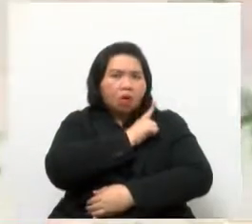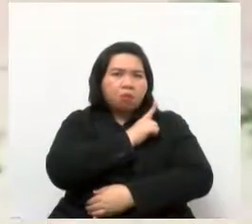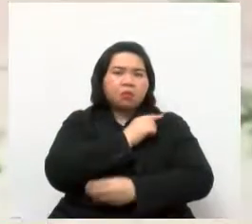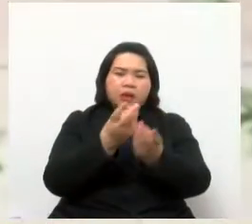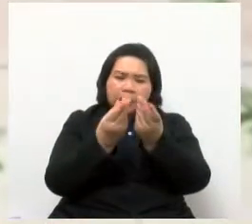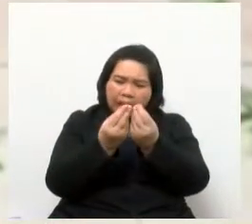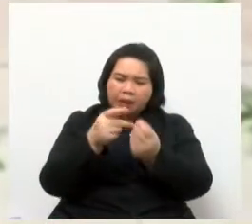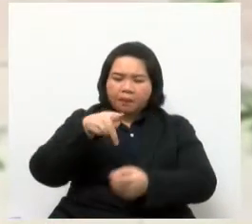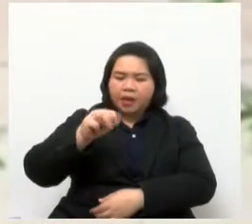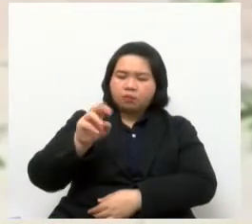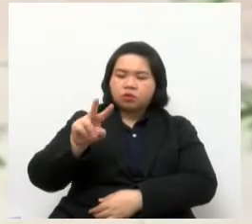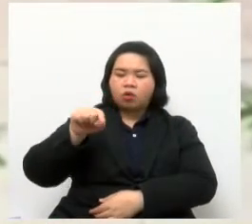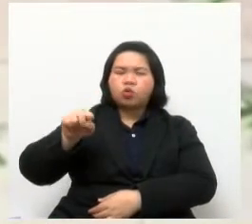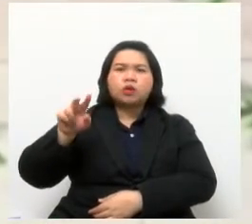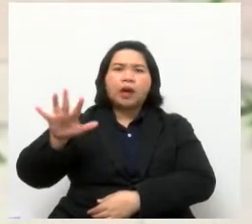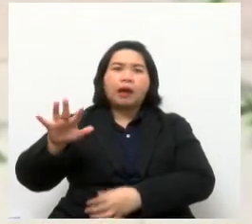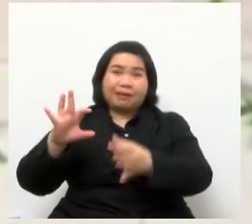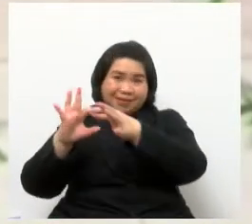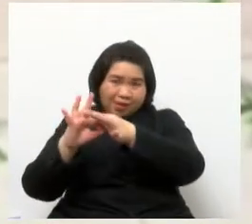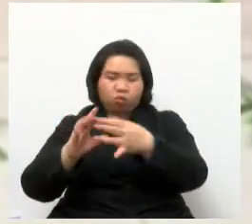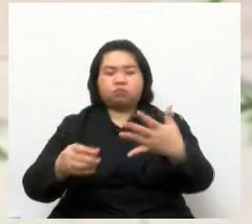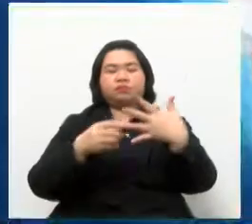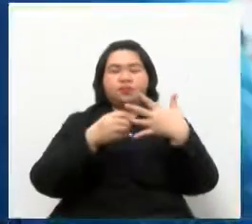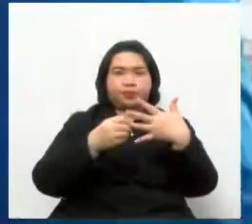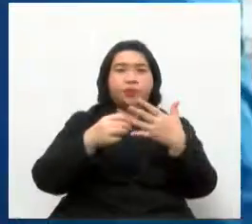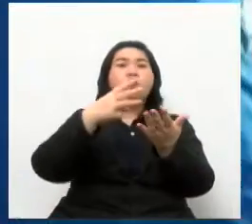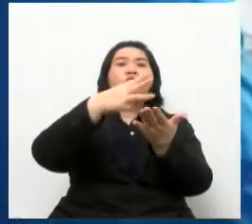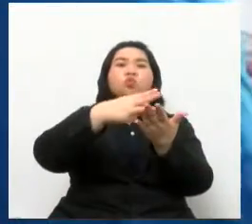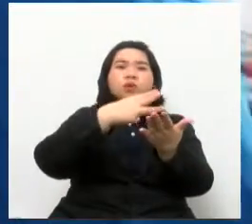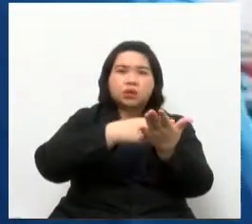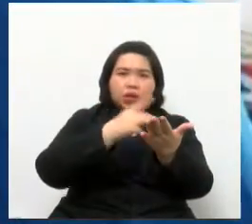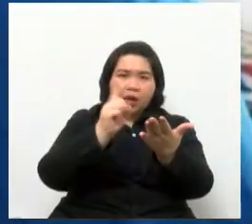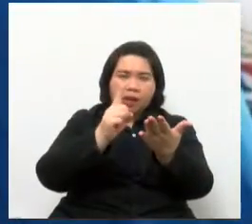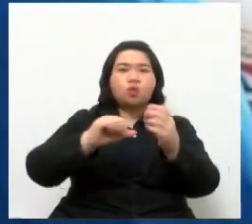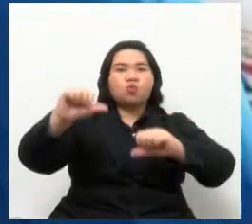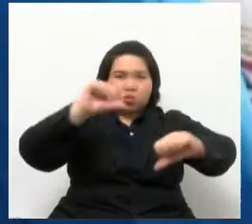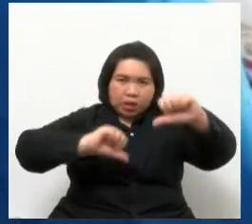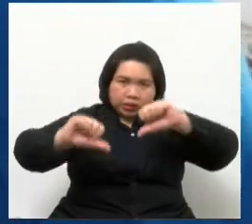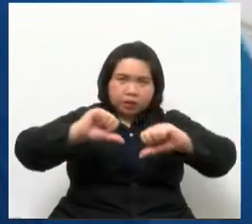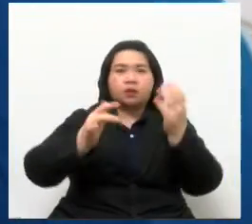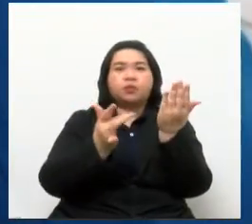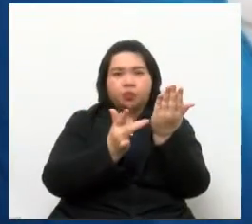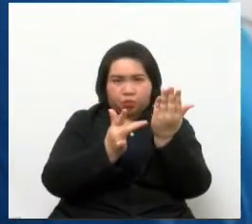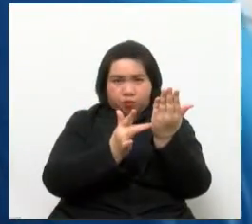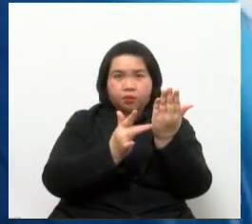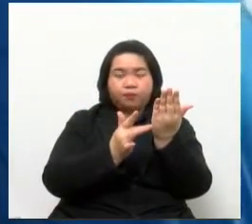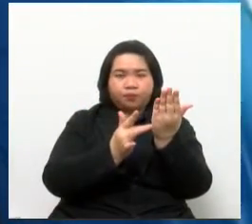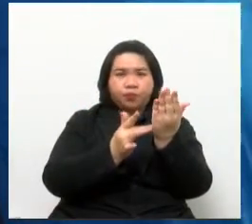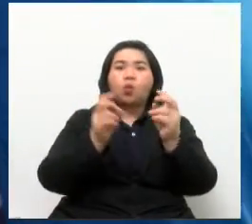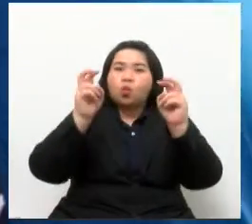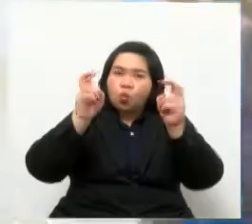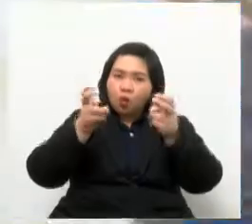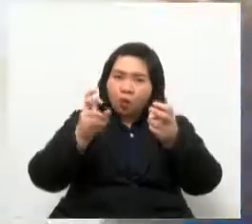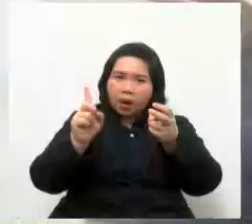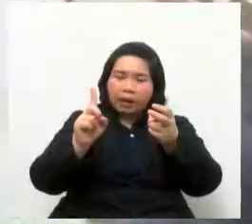2.5 4. กลุ่มสาระการเรียนรู้วิชาวิทยาศาสตร์และเทคโนโลยีเรื่อง